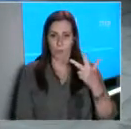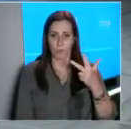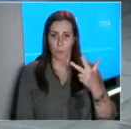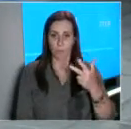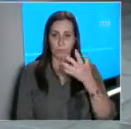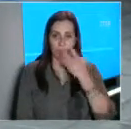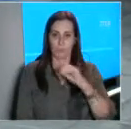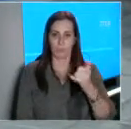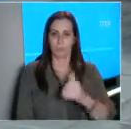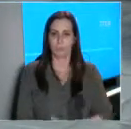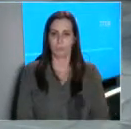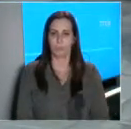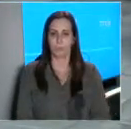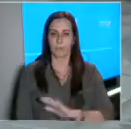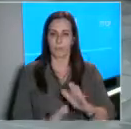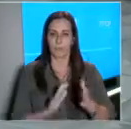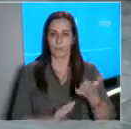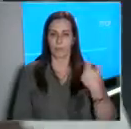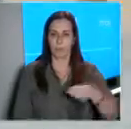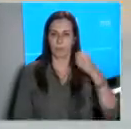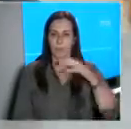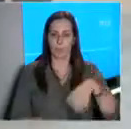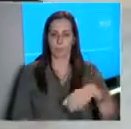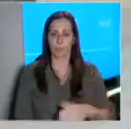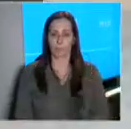לדעתך? לצערי הרב, כן. רק לפני זה סל הבריאות.